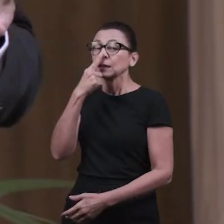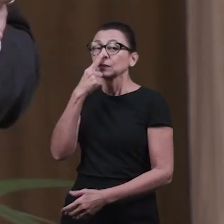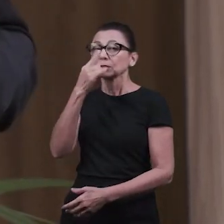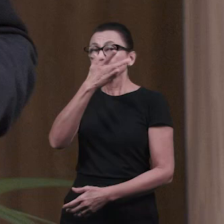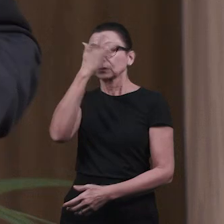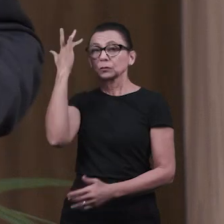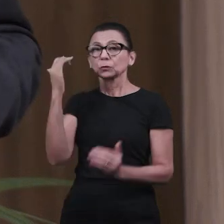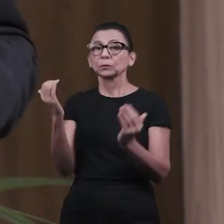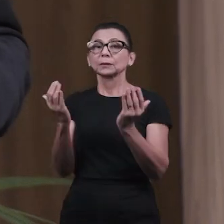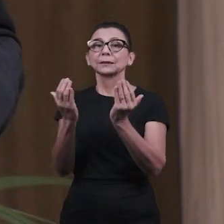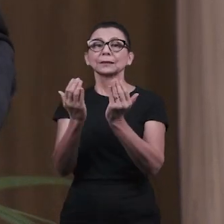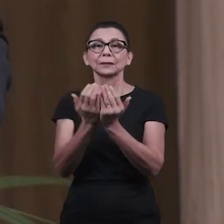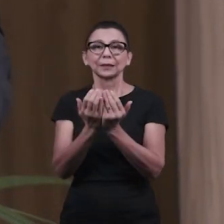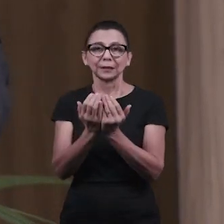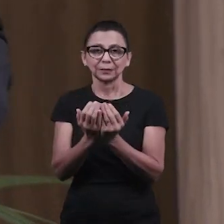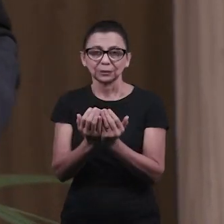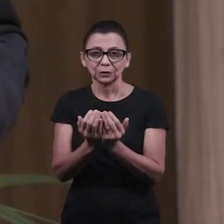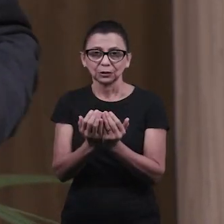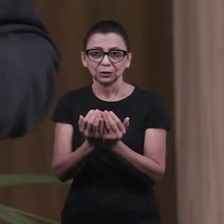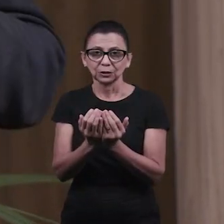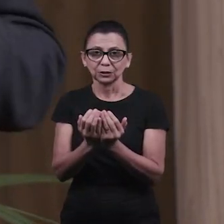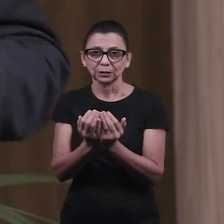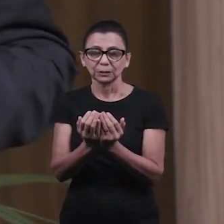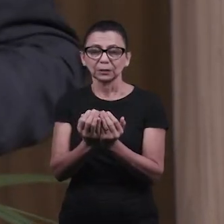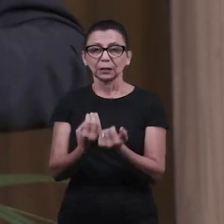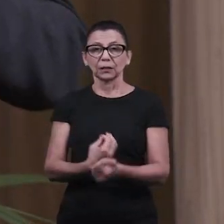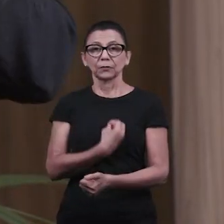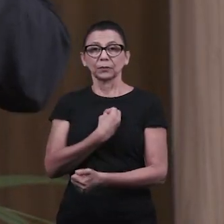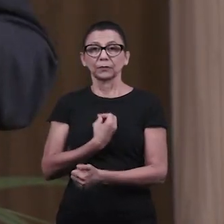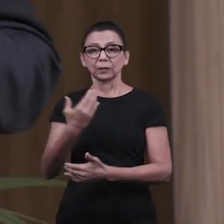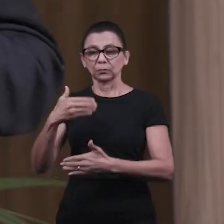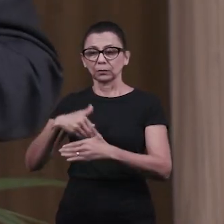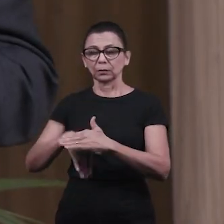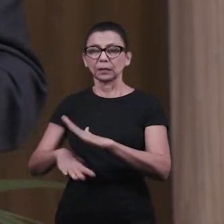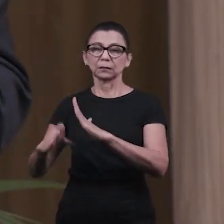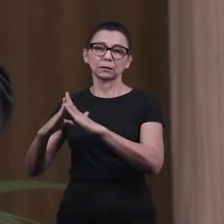les jours, dans le corps de Christ, qui est l'Église fidèle.